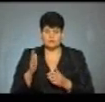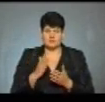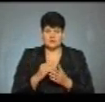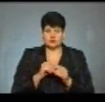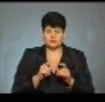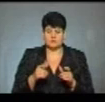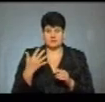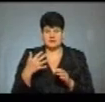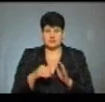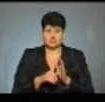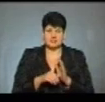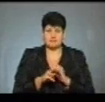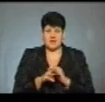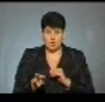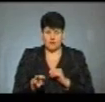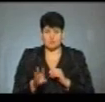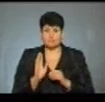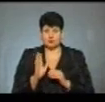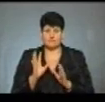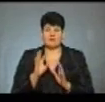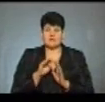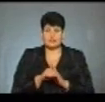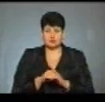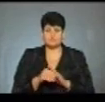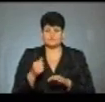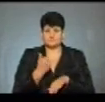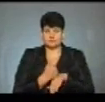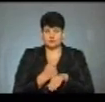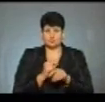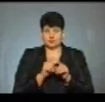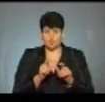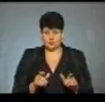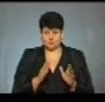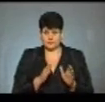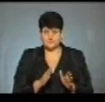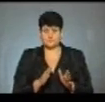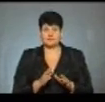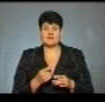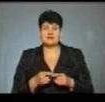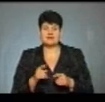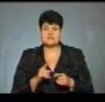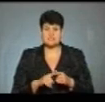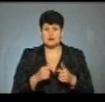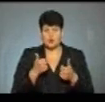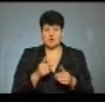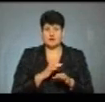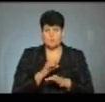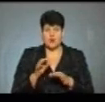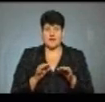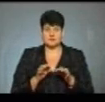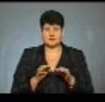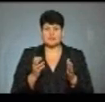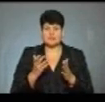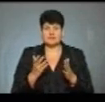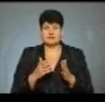приблизно 50-60 мільйонів буде вкладено в опорну школу. Це, ну, дуже хороші проекти,